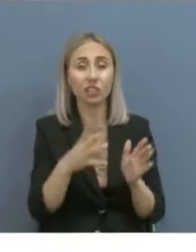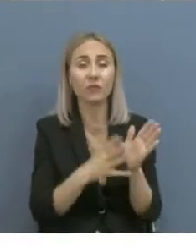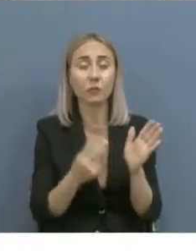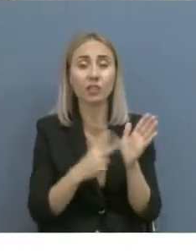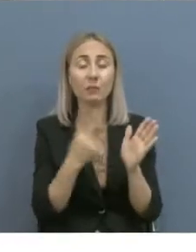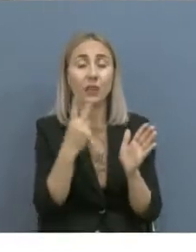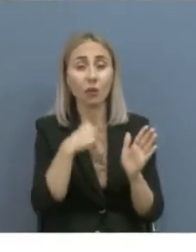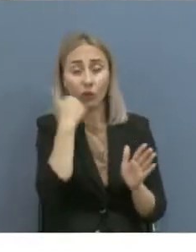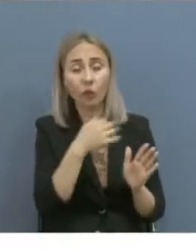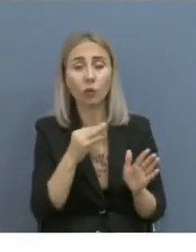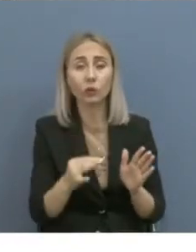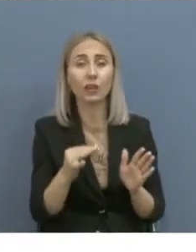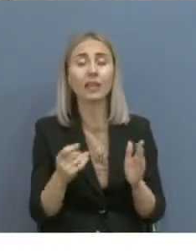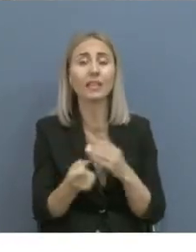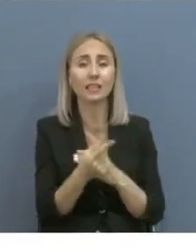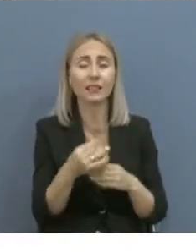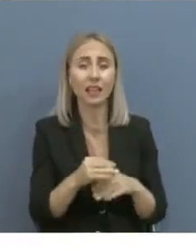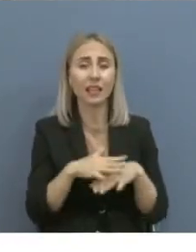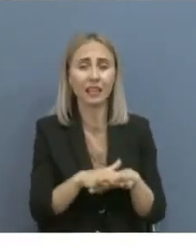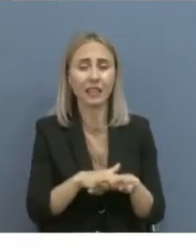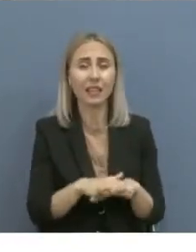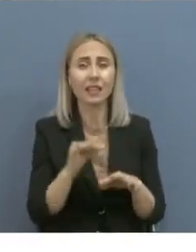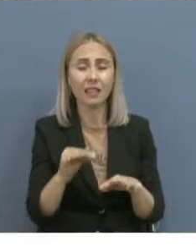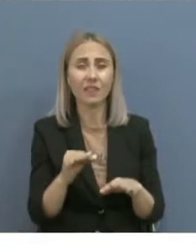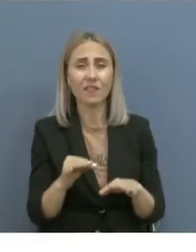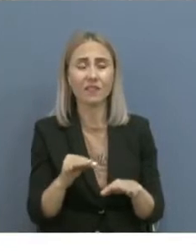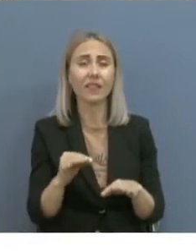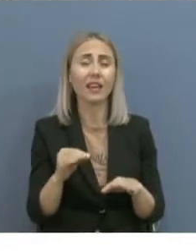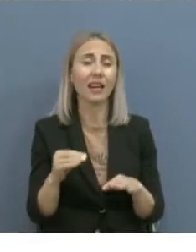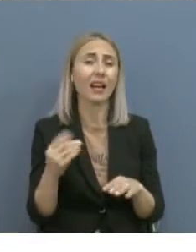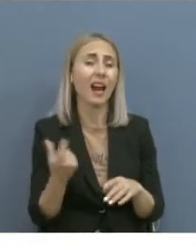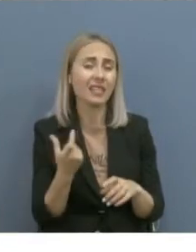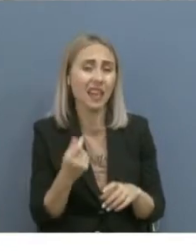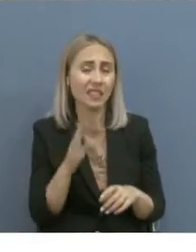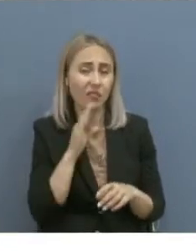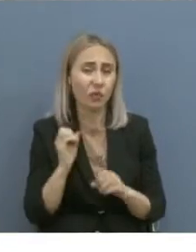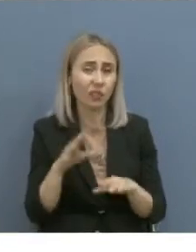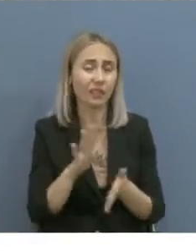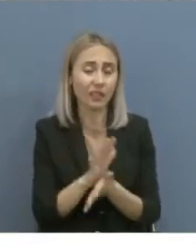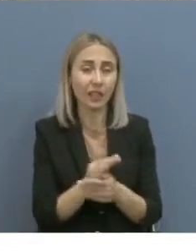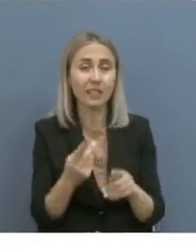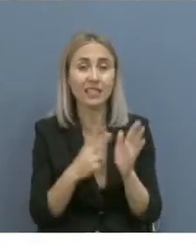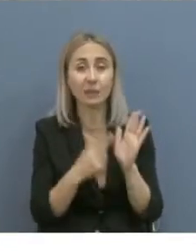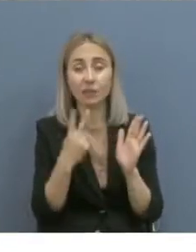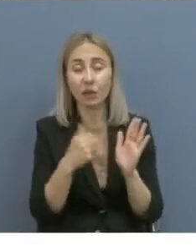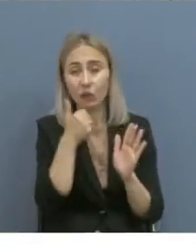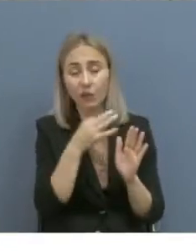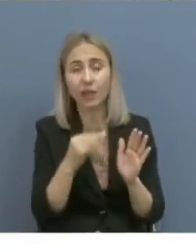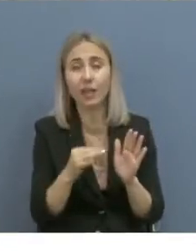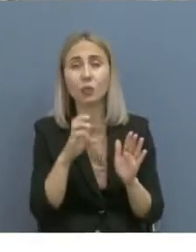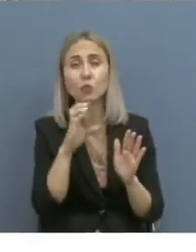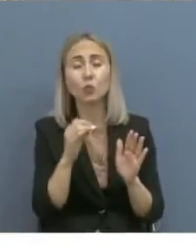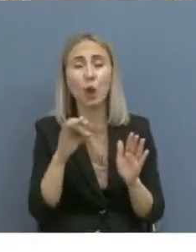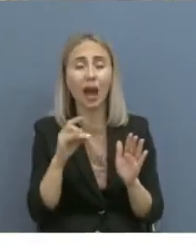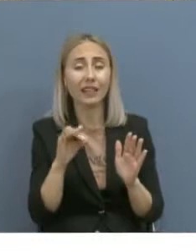кәріз сулары ағатын көлге айналды. Содан бері ол Көкшетау су арнасына қарайды. Сондықтан ол жергілікті атқарушы органдар бекіткен балық аулауға